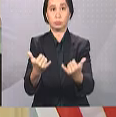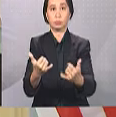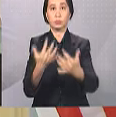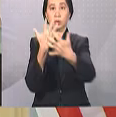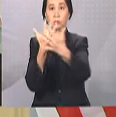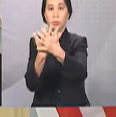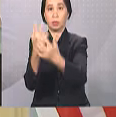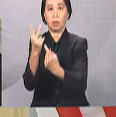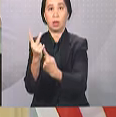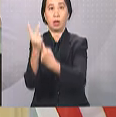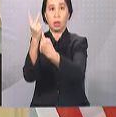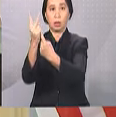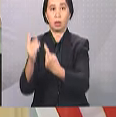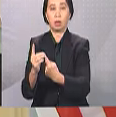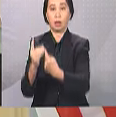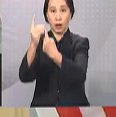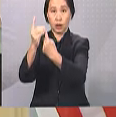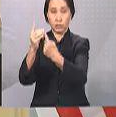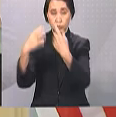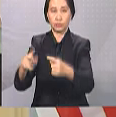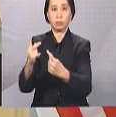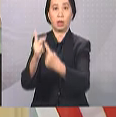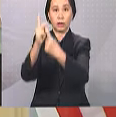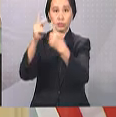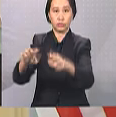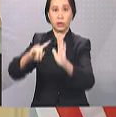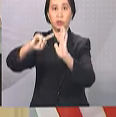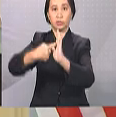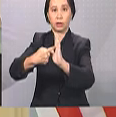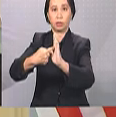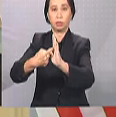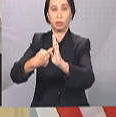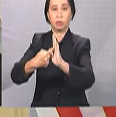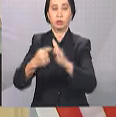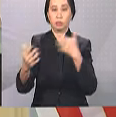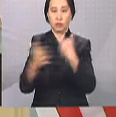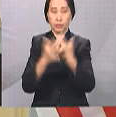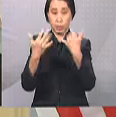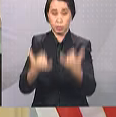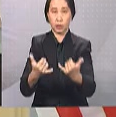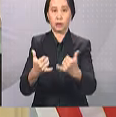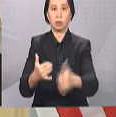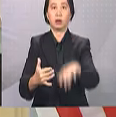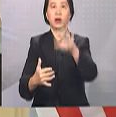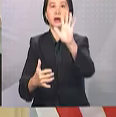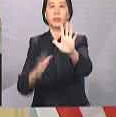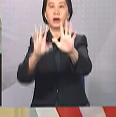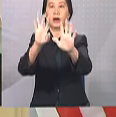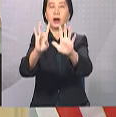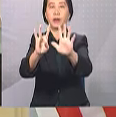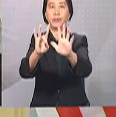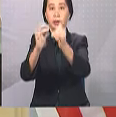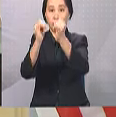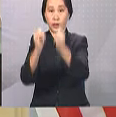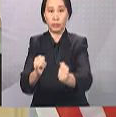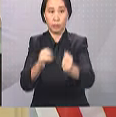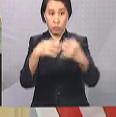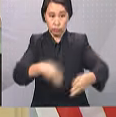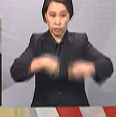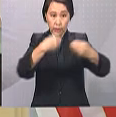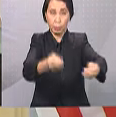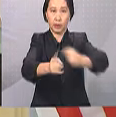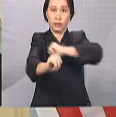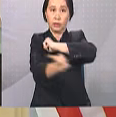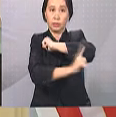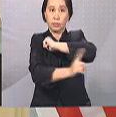penjara khas telah pun mula beroperasi. Sehingga kini 58 individu yang dijatuhkan hukuman